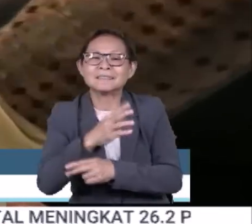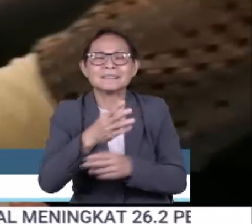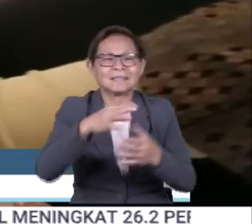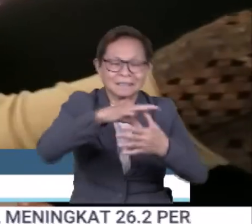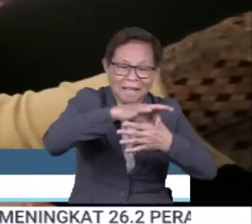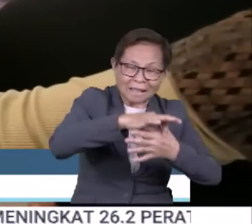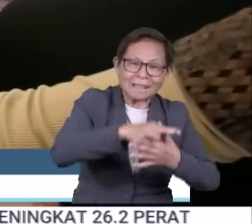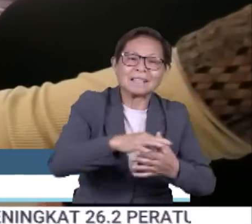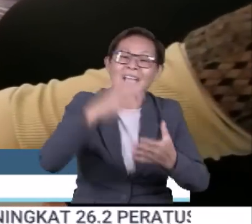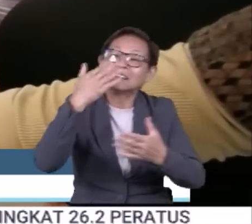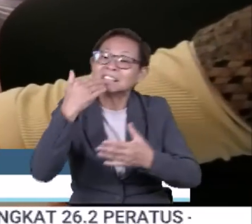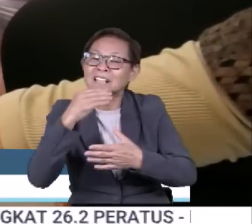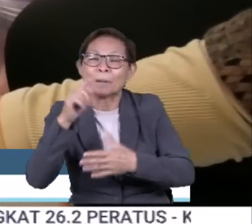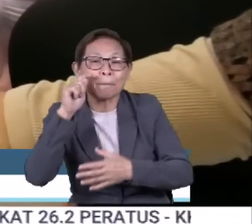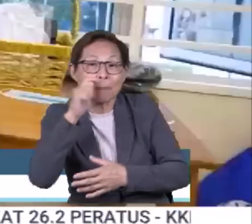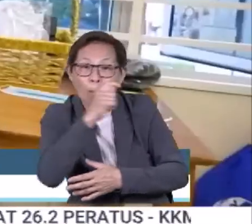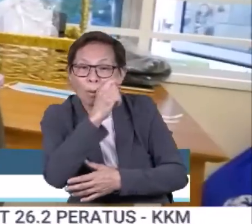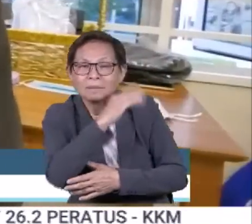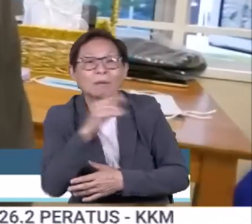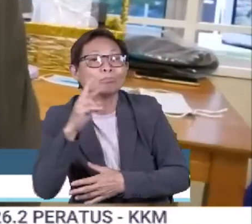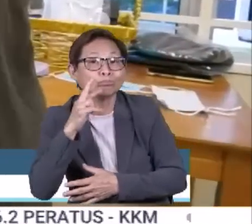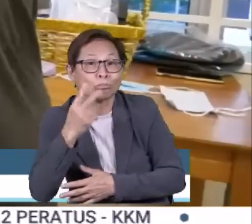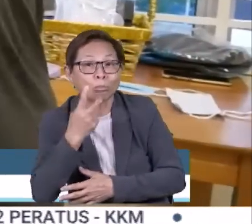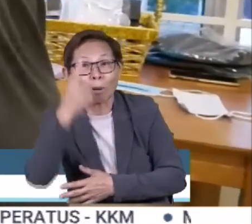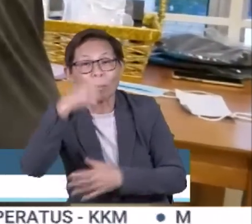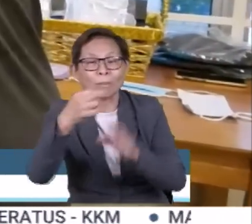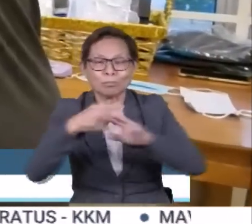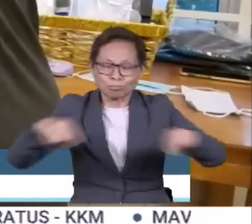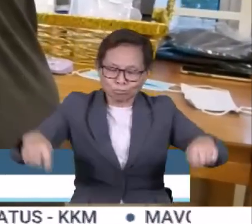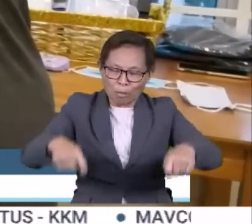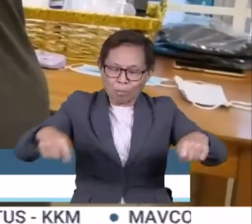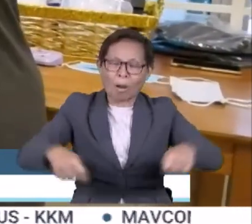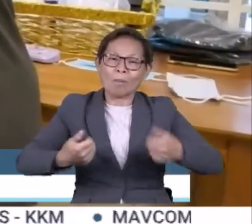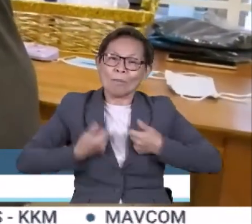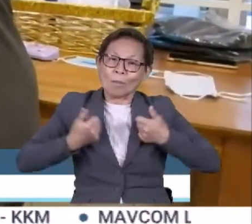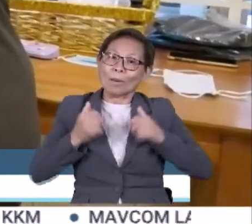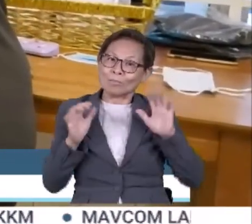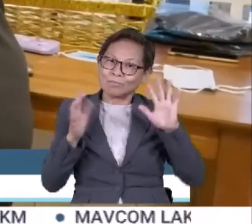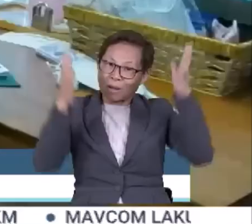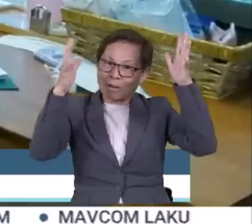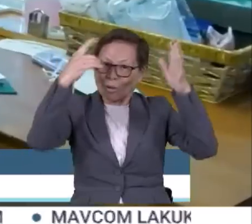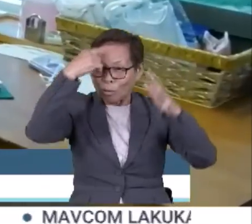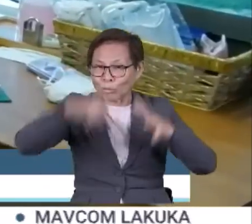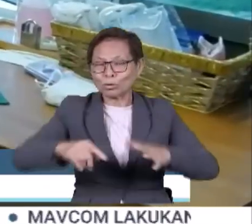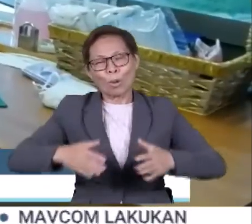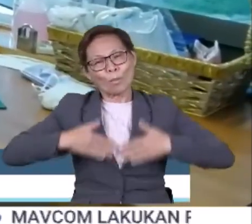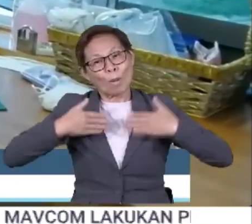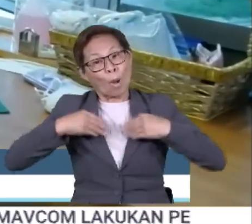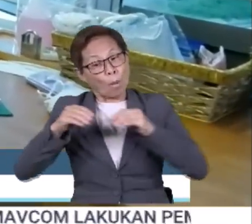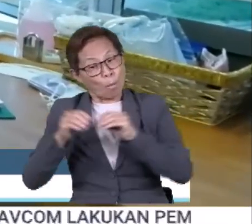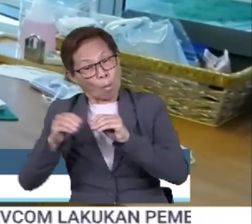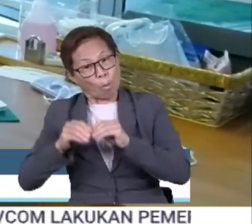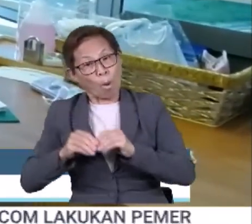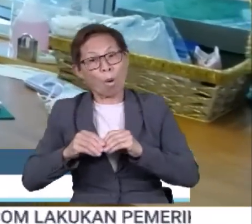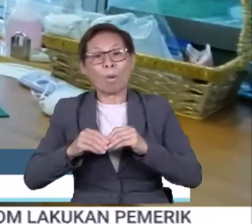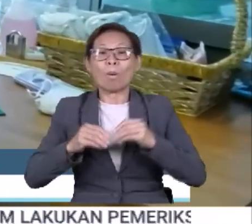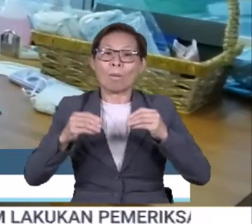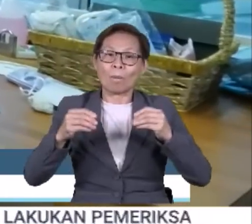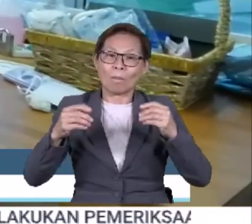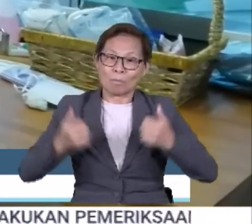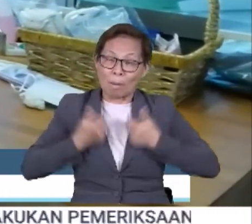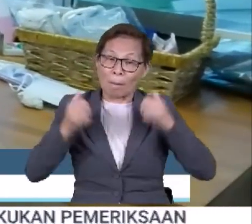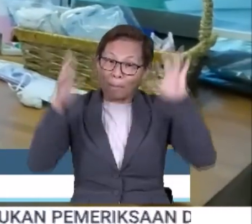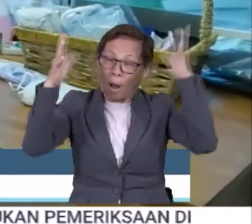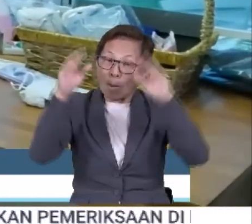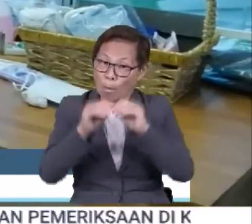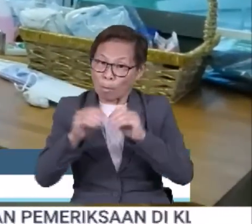cili, bawang dan sayur-sayuran bagi persiapan hari raya. Untuk memeriahkan lagi suasana perayaan,